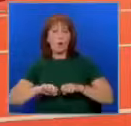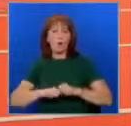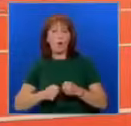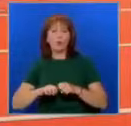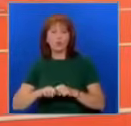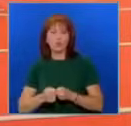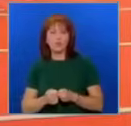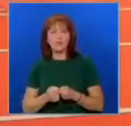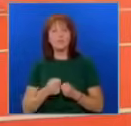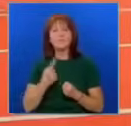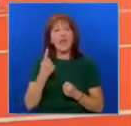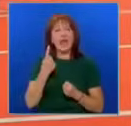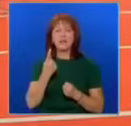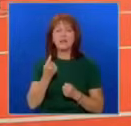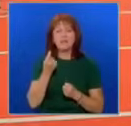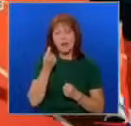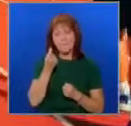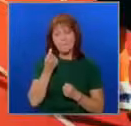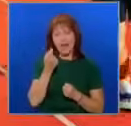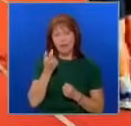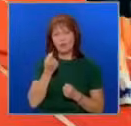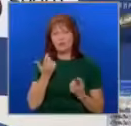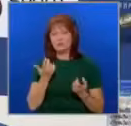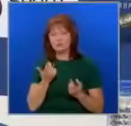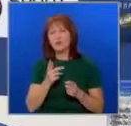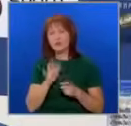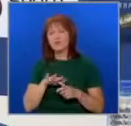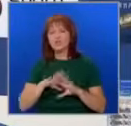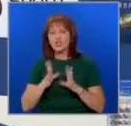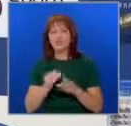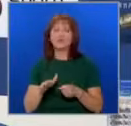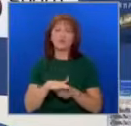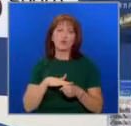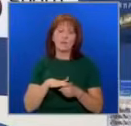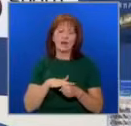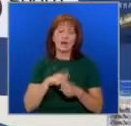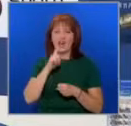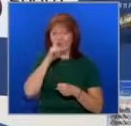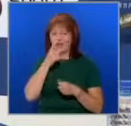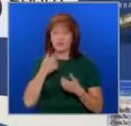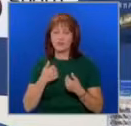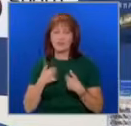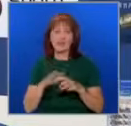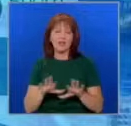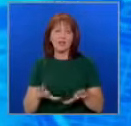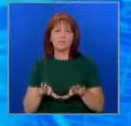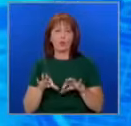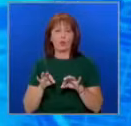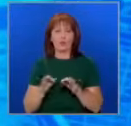имаше съвсем лек проблем и просто пропусна една тренировка. Всички са на линия, което е най-важното за мен и смятам, че сме готови за първия